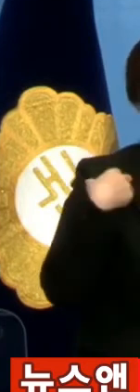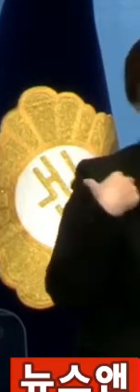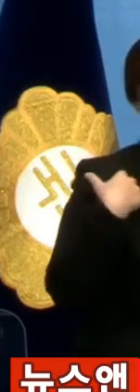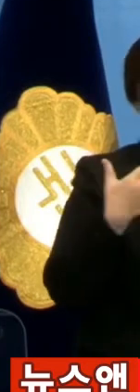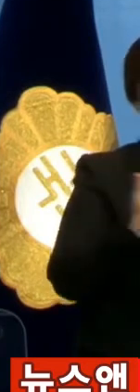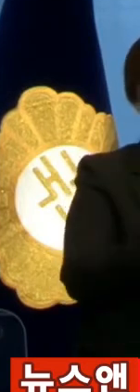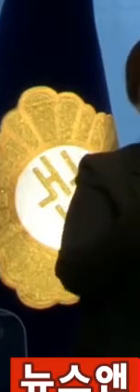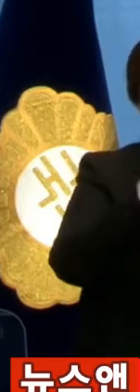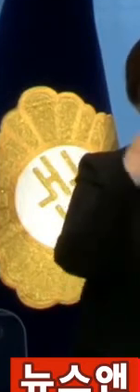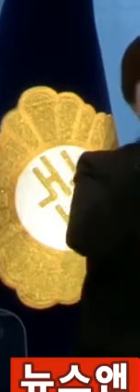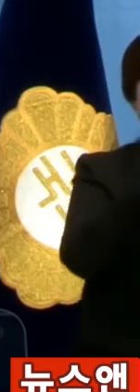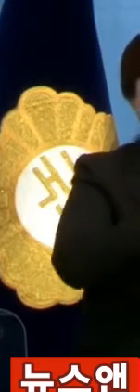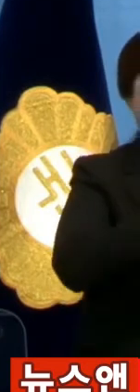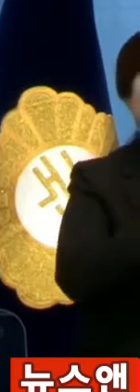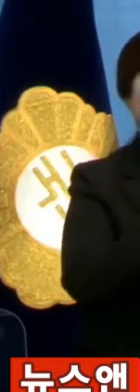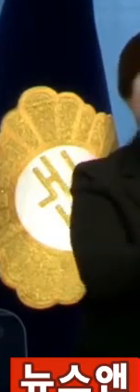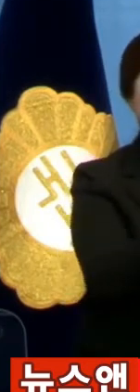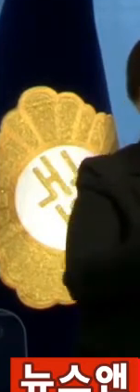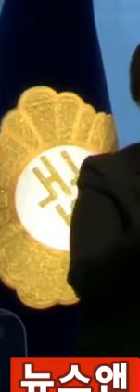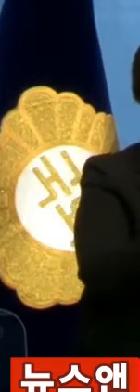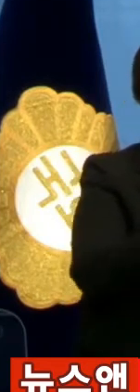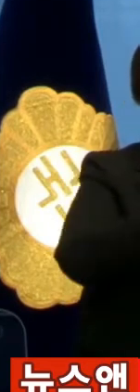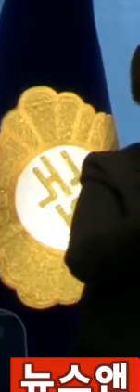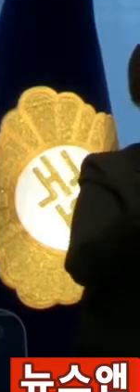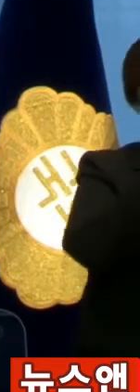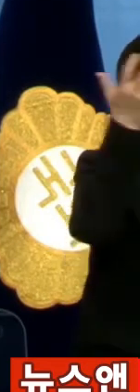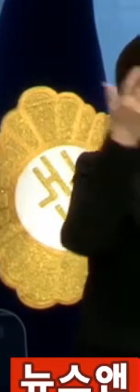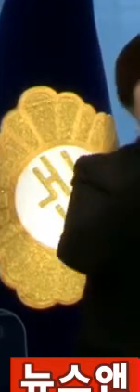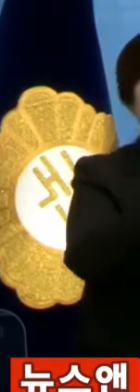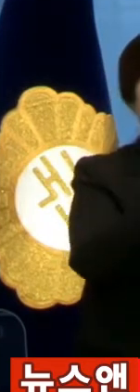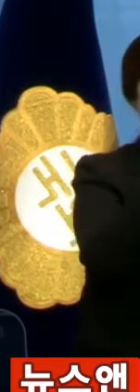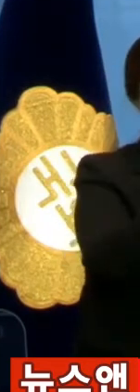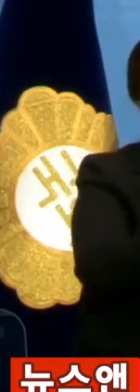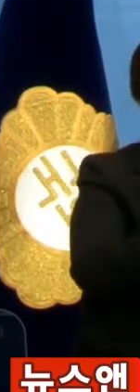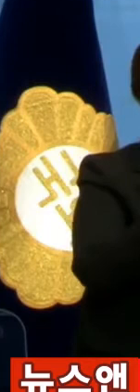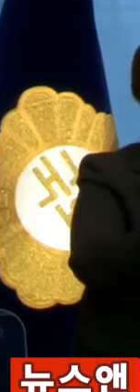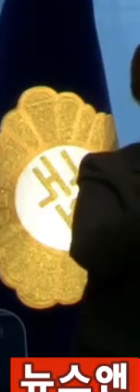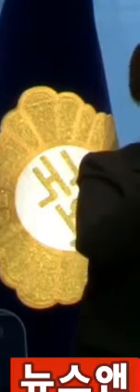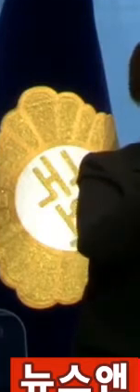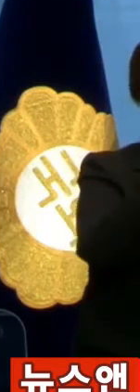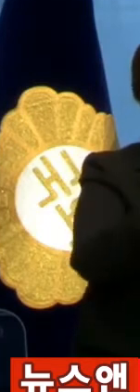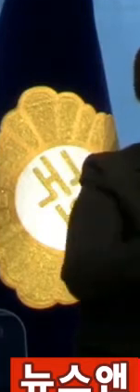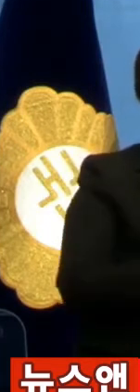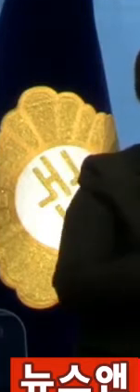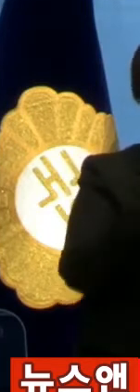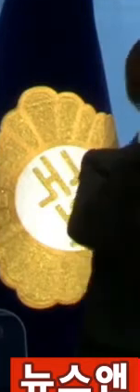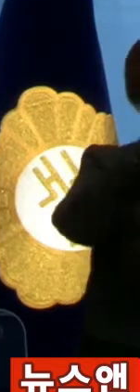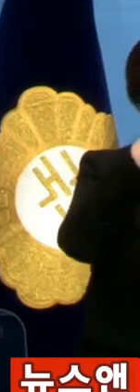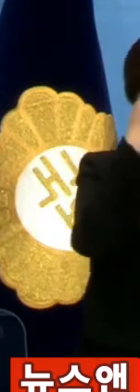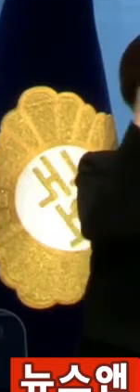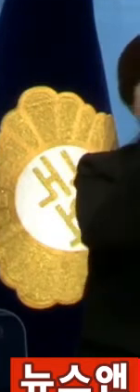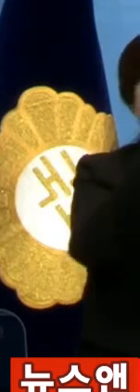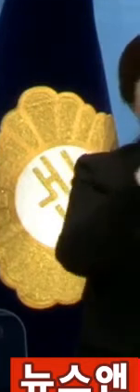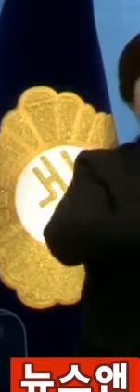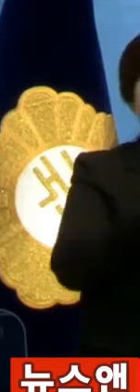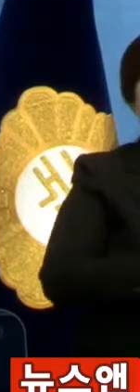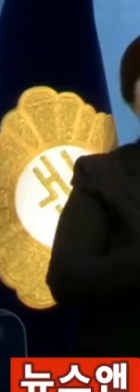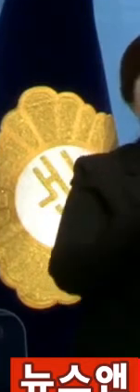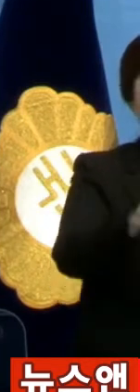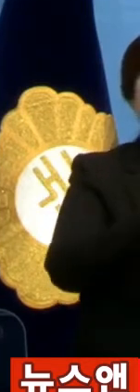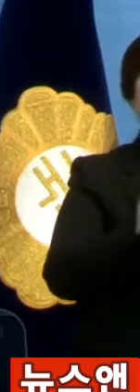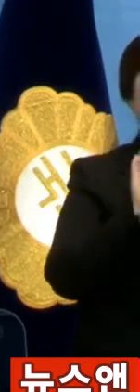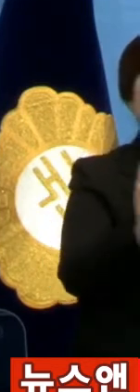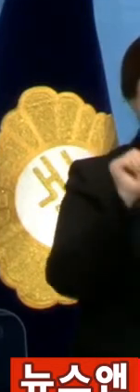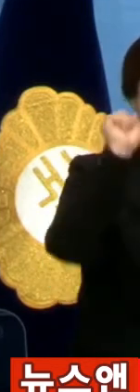자부심을 지켜주기 위해서라도 정치인을 꿈꾸는 검사와 법관이 퇴직 후 1년 동안 공직 후보자로 출마하는 것을